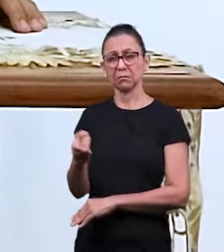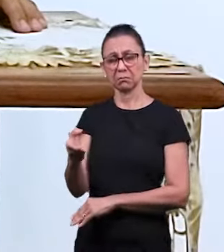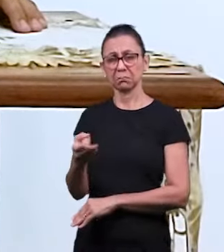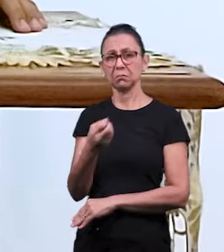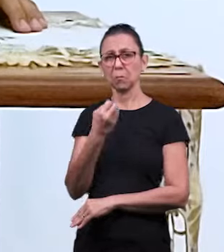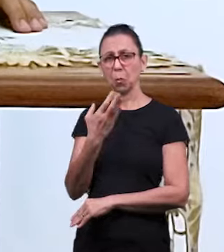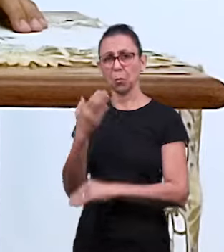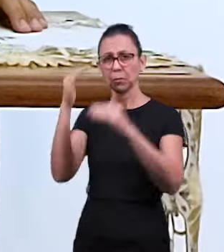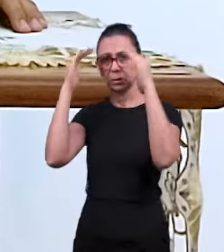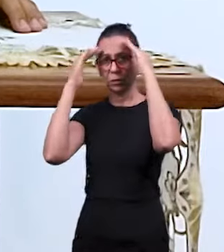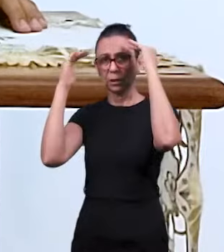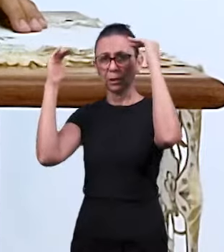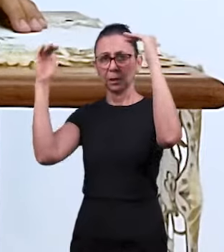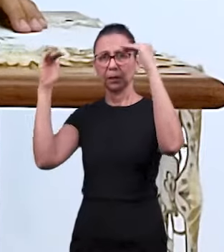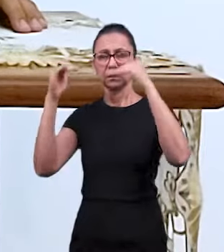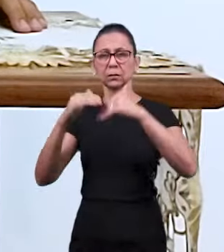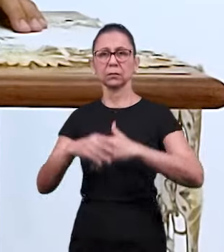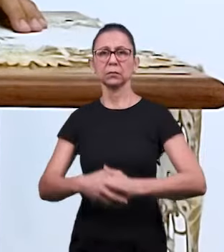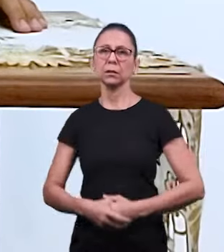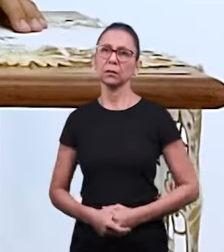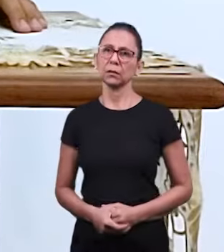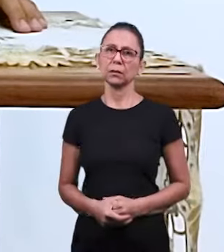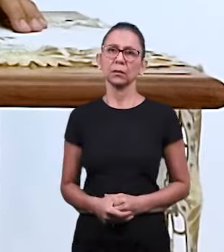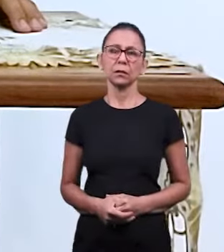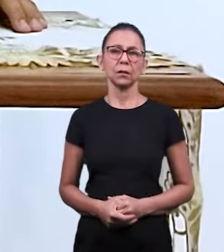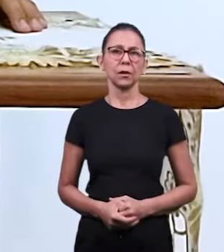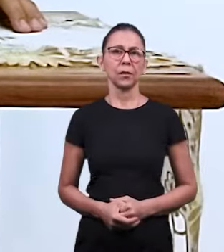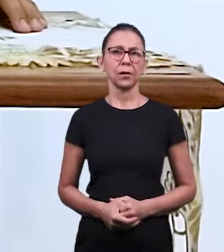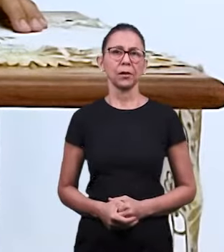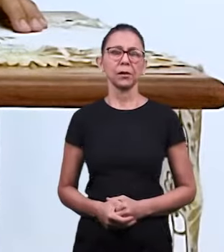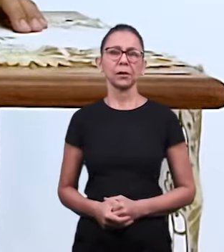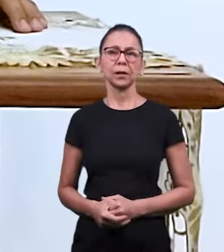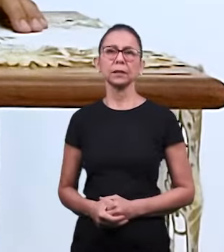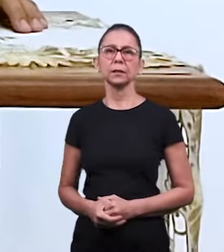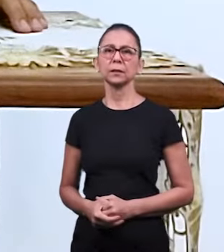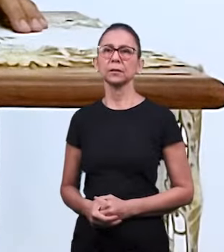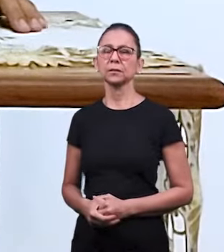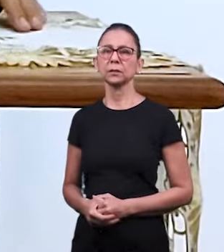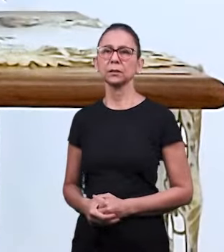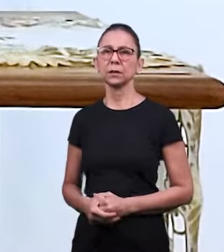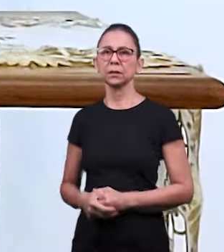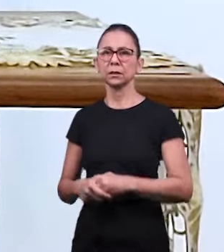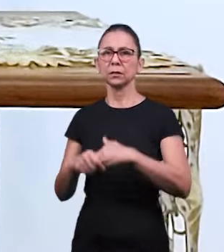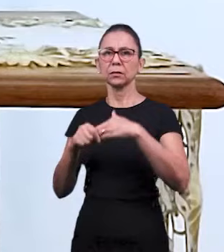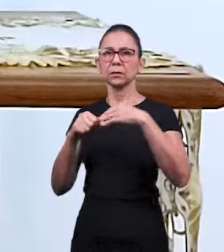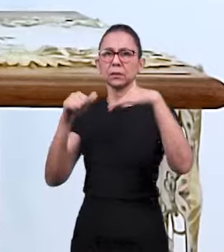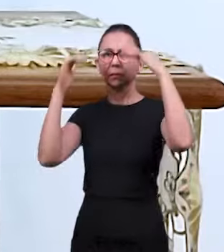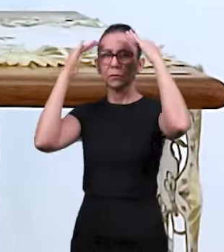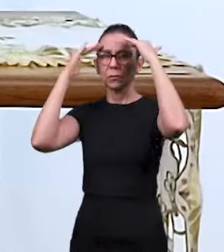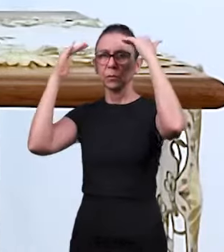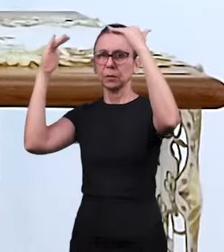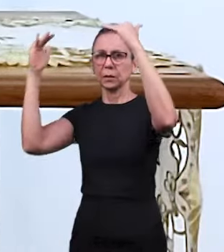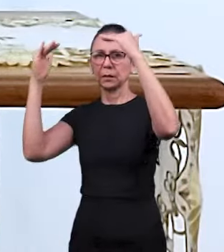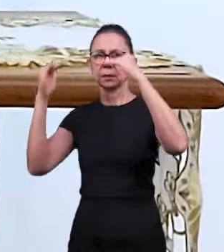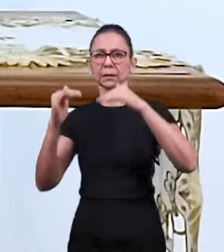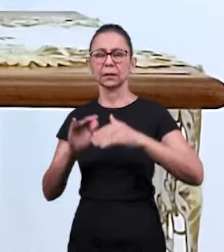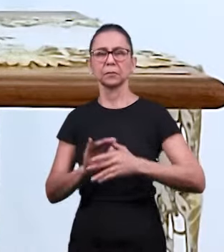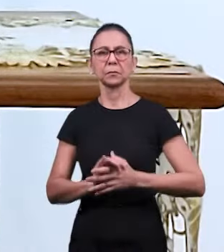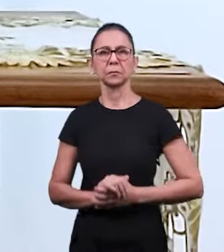по сердцу моему, который исполнит все хотения мои. Давид был человеком,